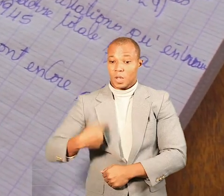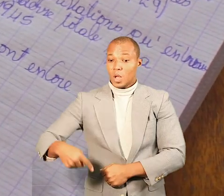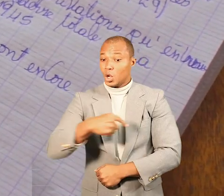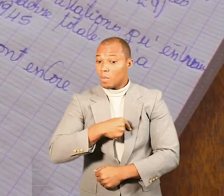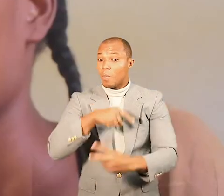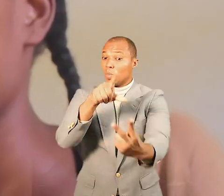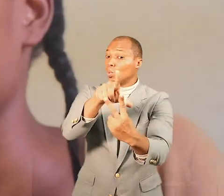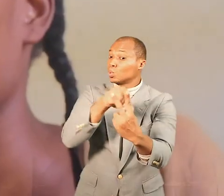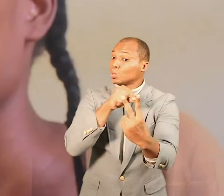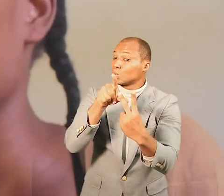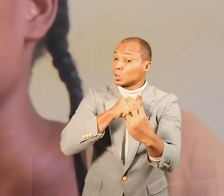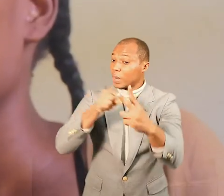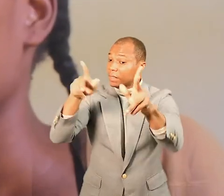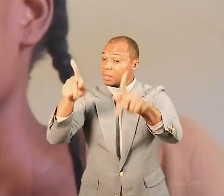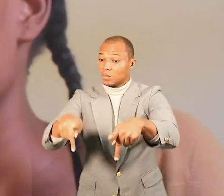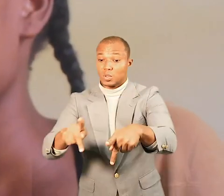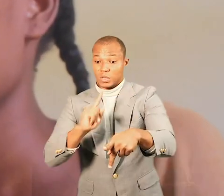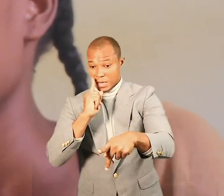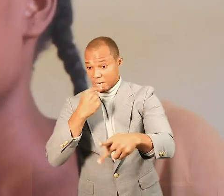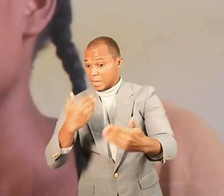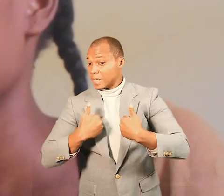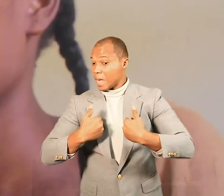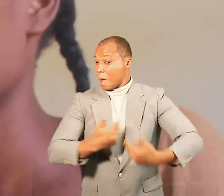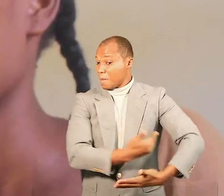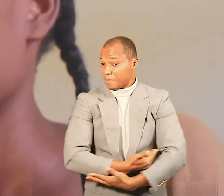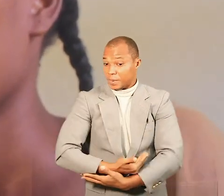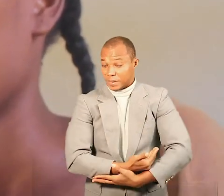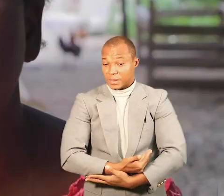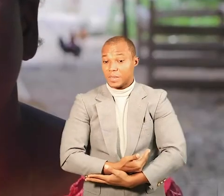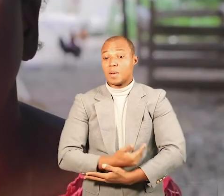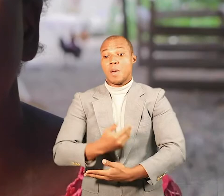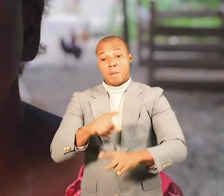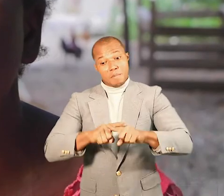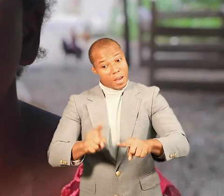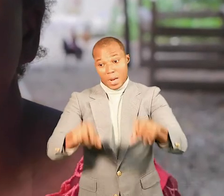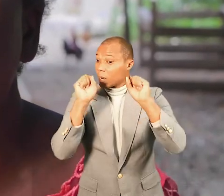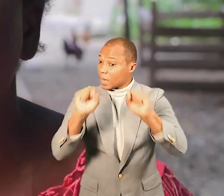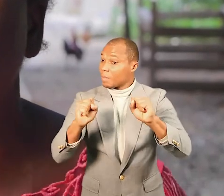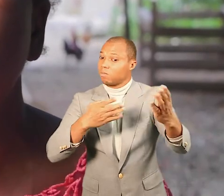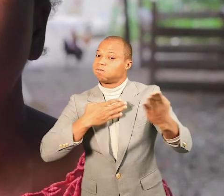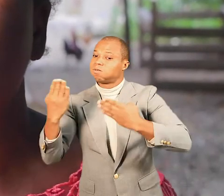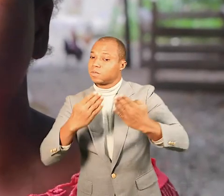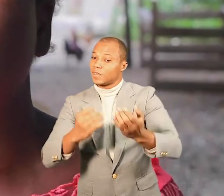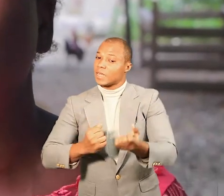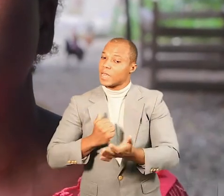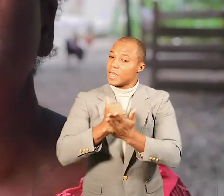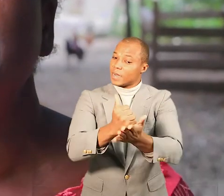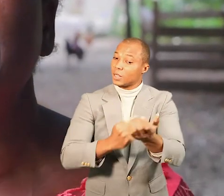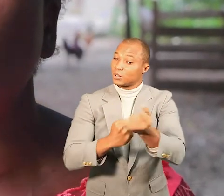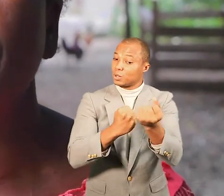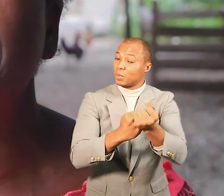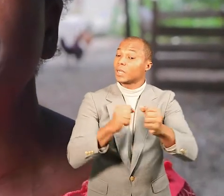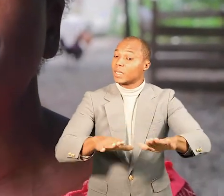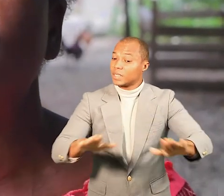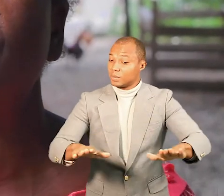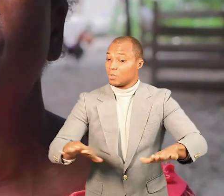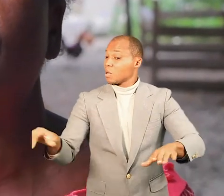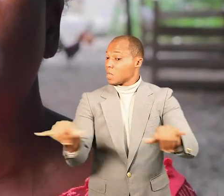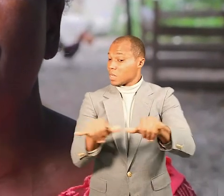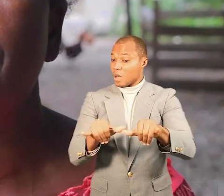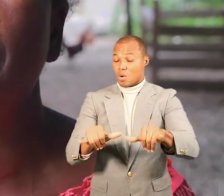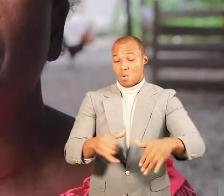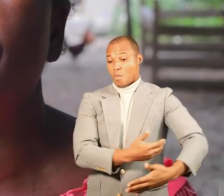nous prenons un monde qui pas gain petit qui peut-être gain petite mais qui capable de servir bien à tout le monde qui comprend tout le